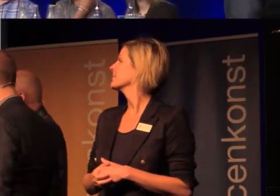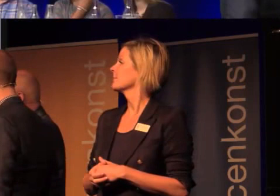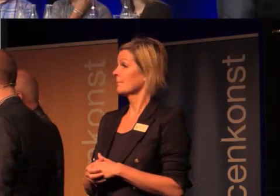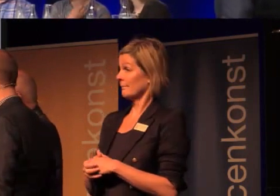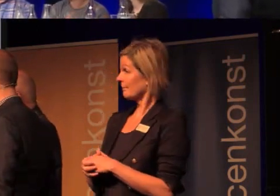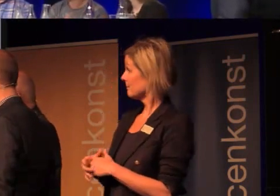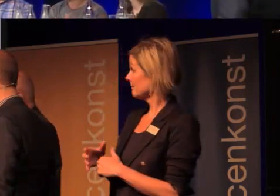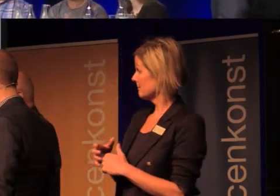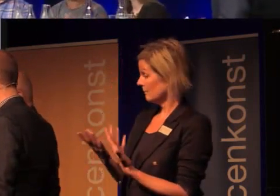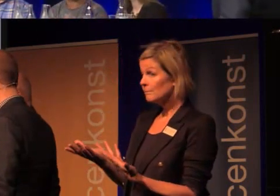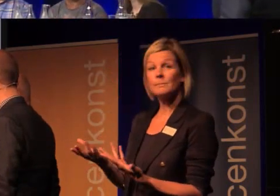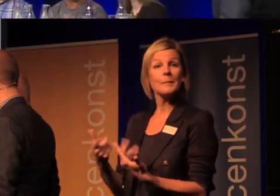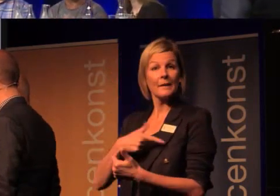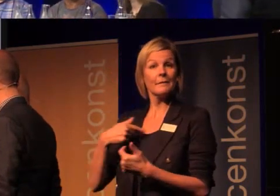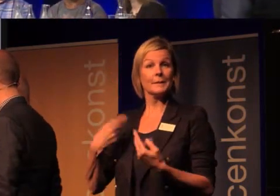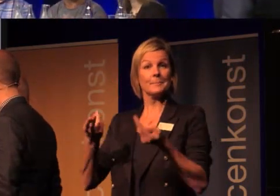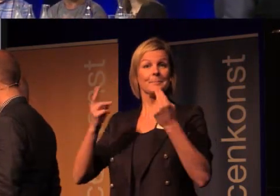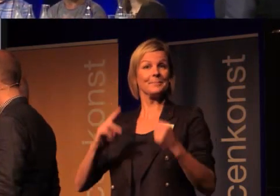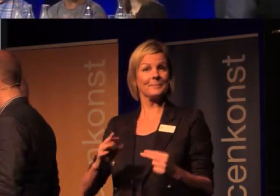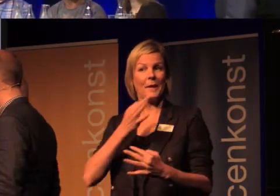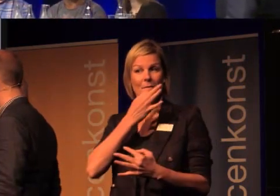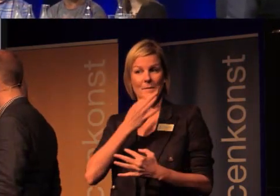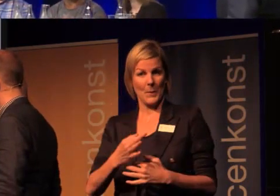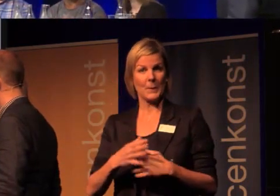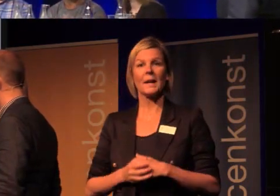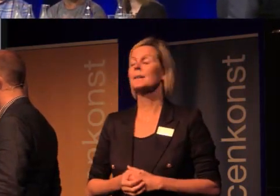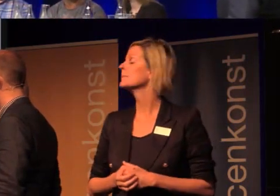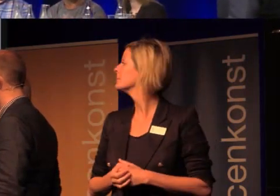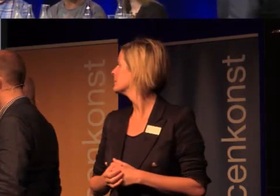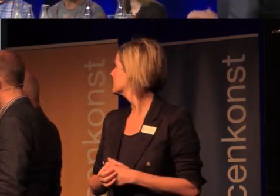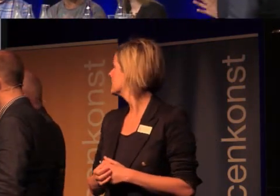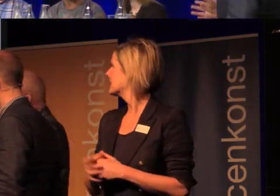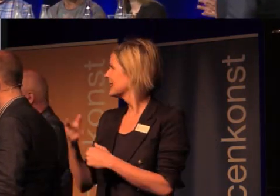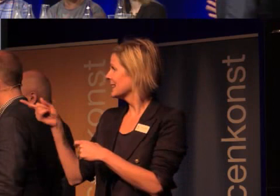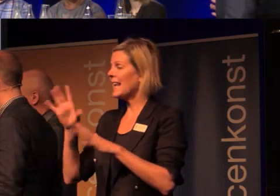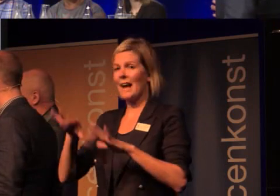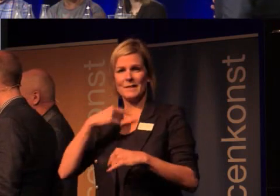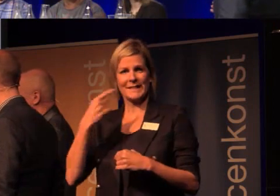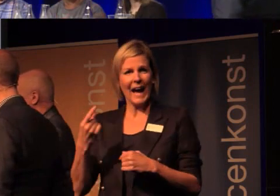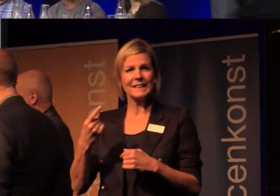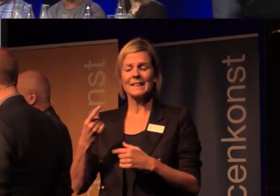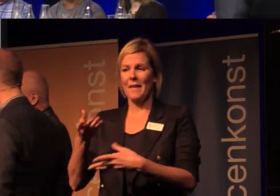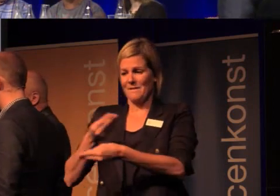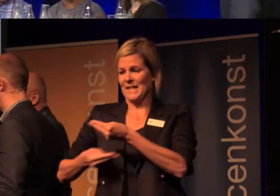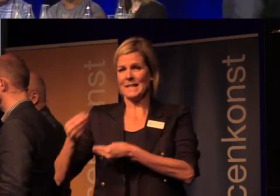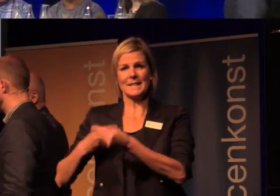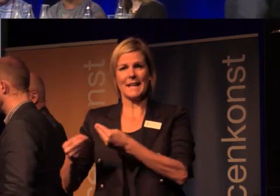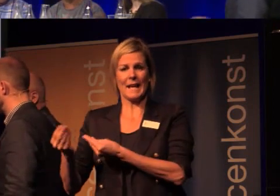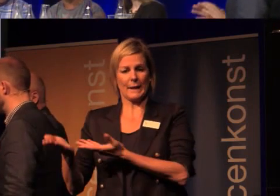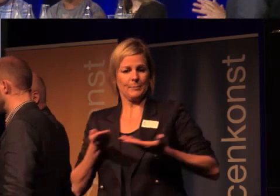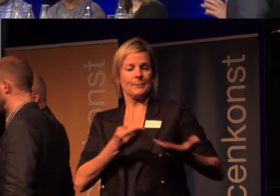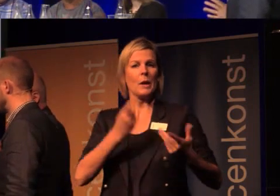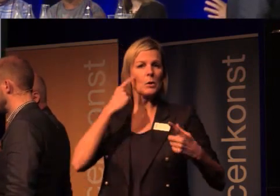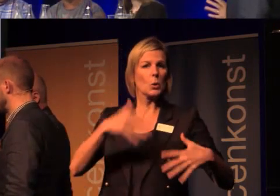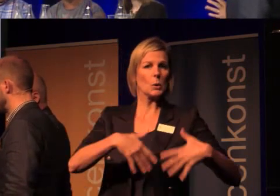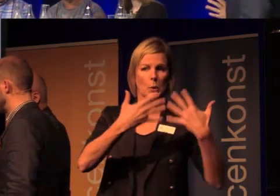Ingen fler om den. Då går vi till nästa fråga. Ni har nämnt det, alltså finansieringen av kulturen.